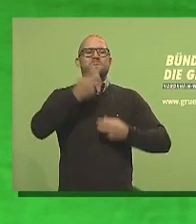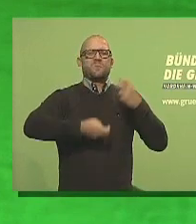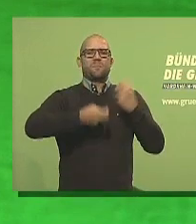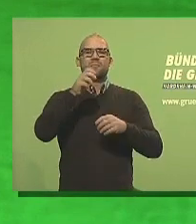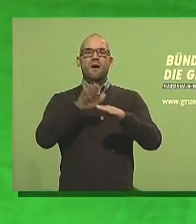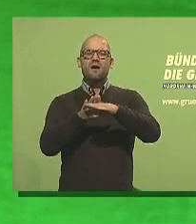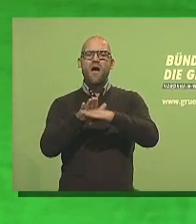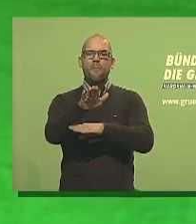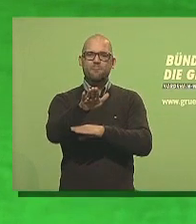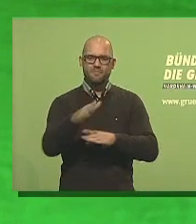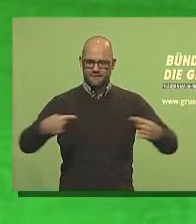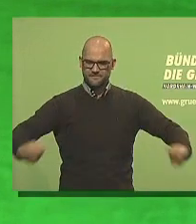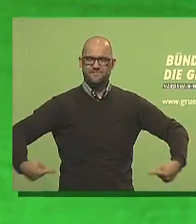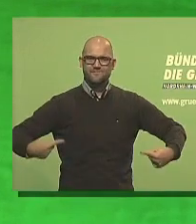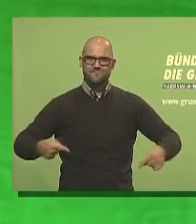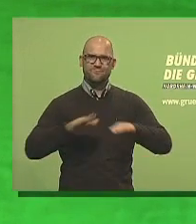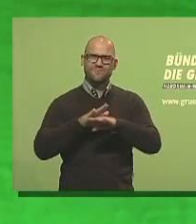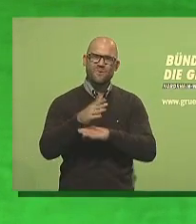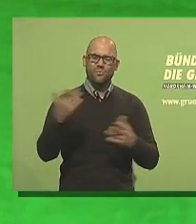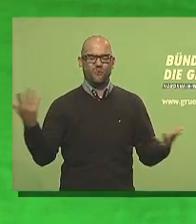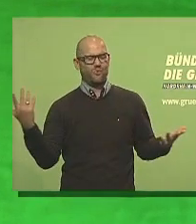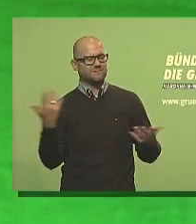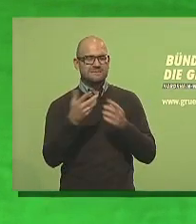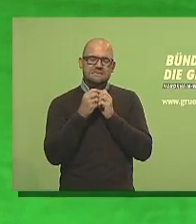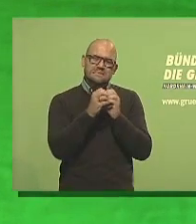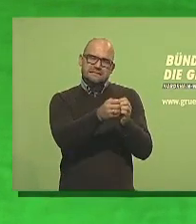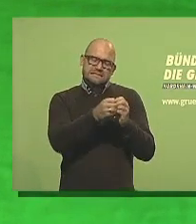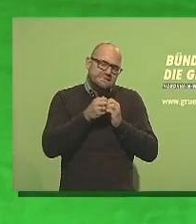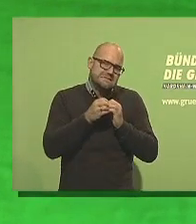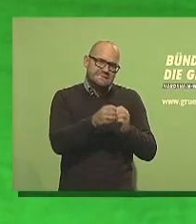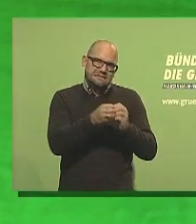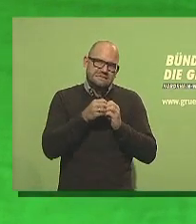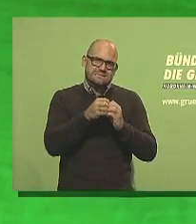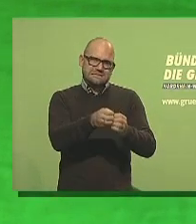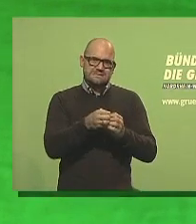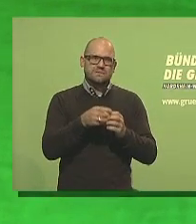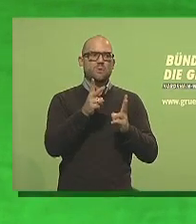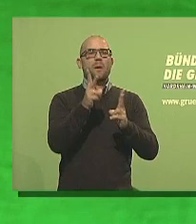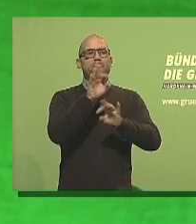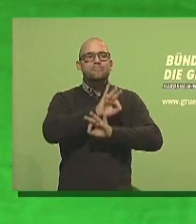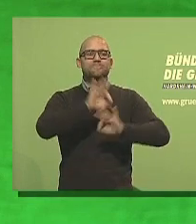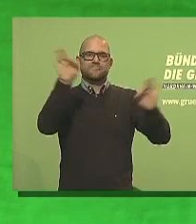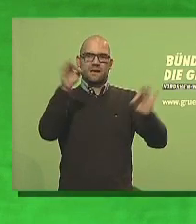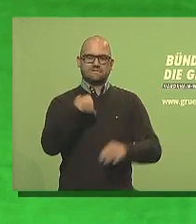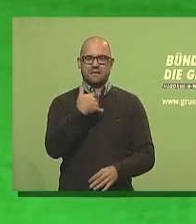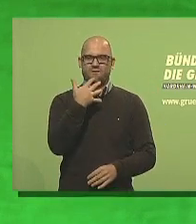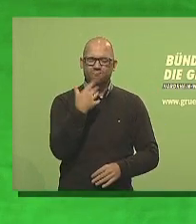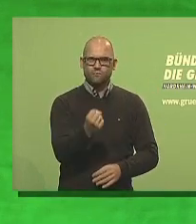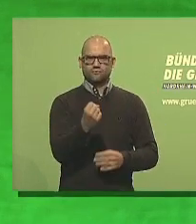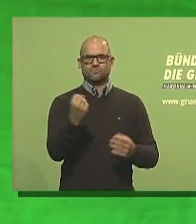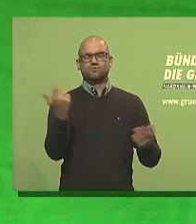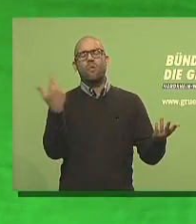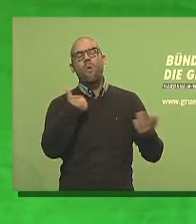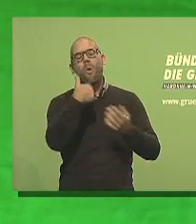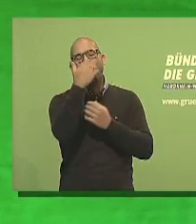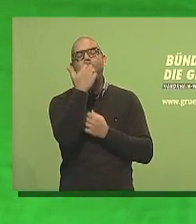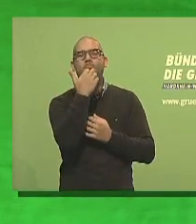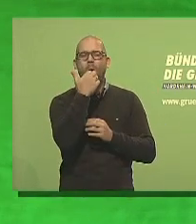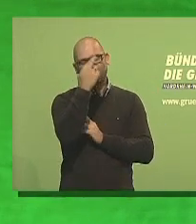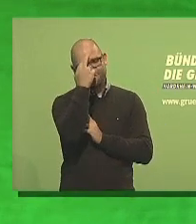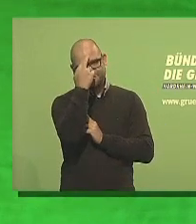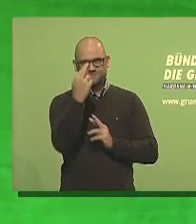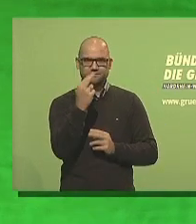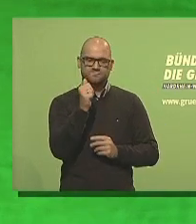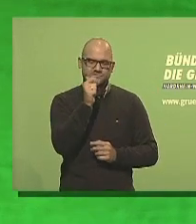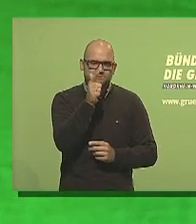gelungen. Wir haben vorhin schon darüber geredet und versuchen das noch ein bisschen zu verbessern im Laufe der Tage, offensichtlich, und bei unseren